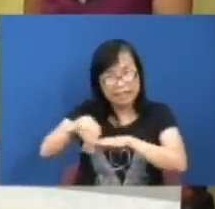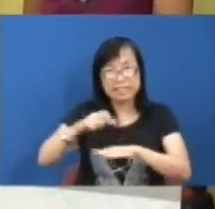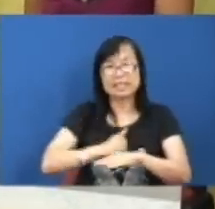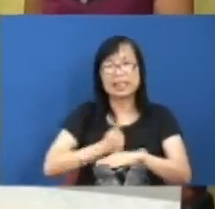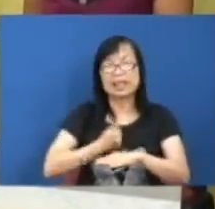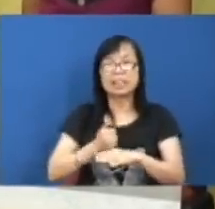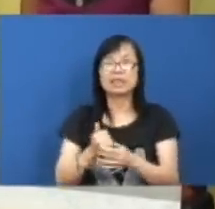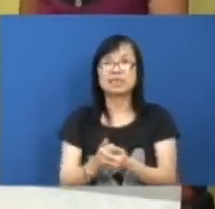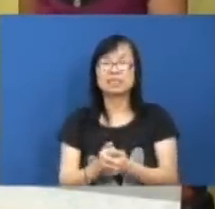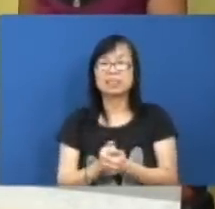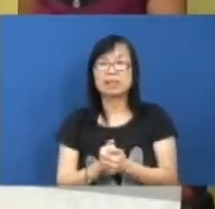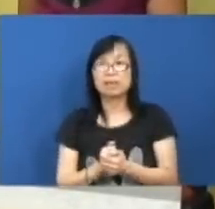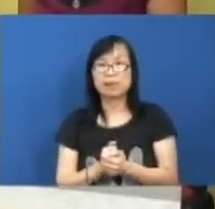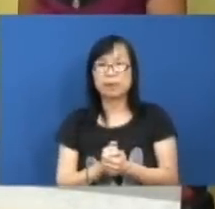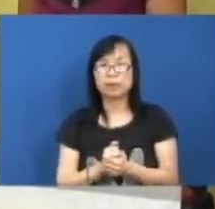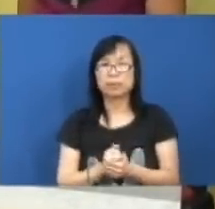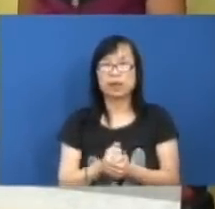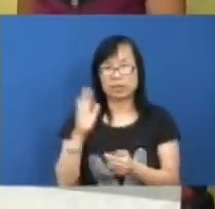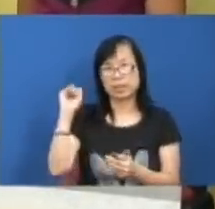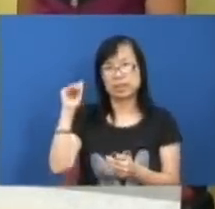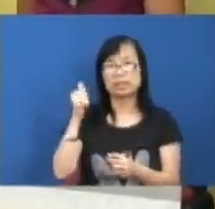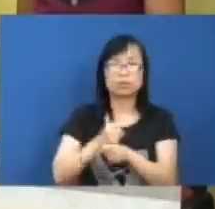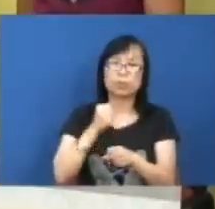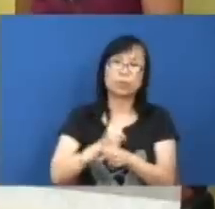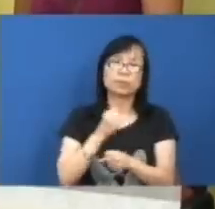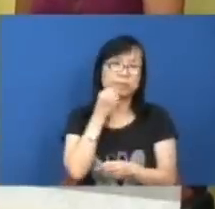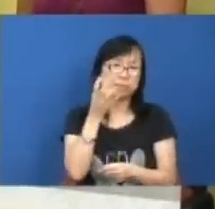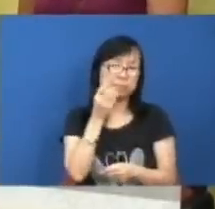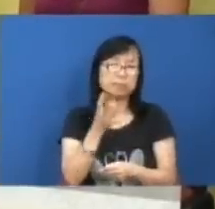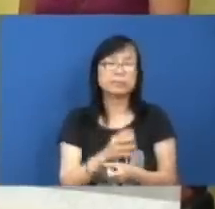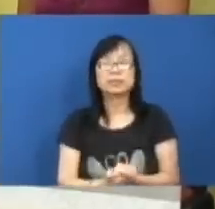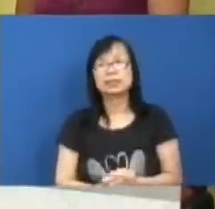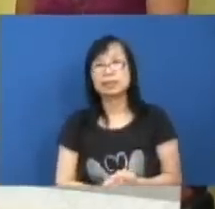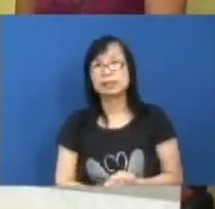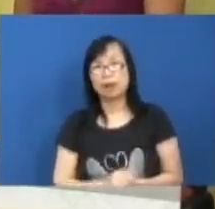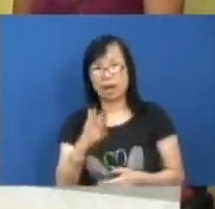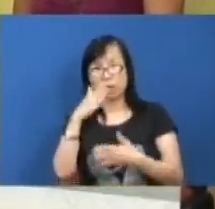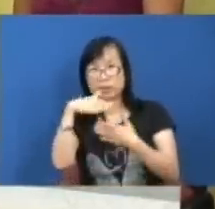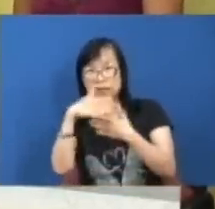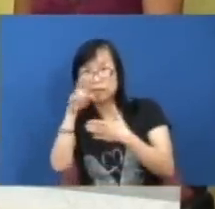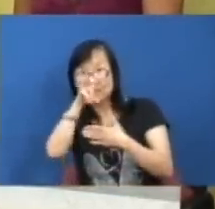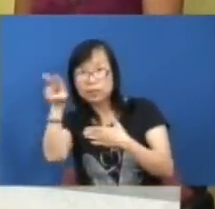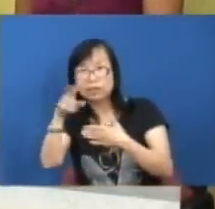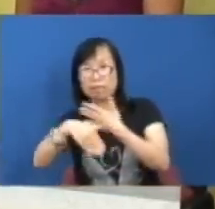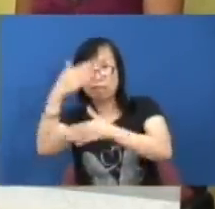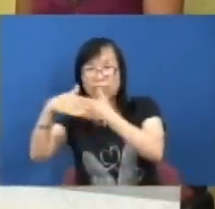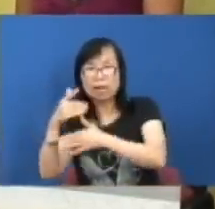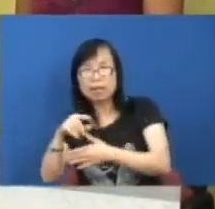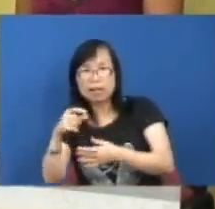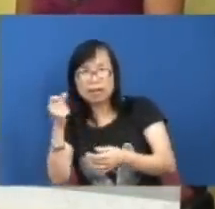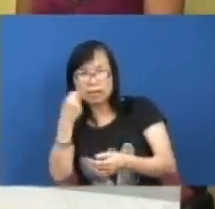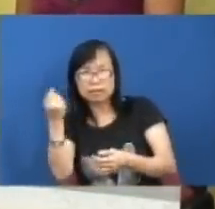會有一個好可行性嘅方案咁建議。咁而家你見到有時啲大廈樓宇維修完啊，突然間都會多咗